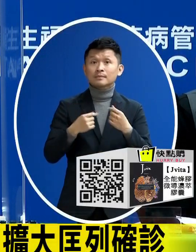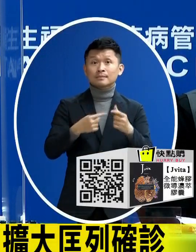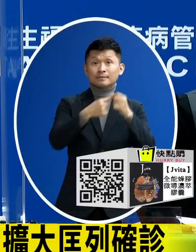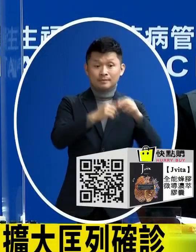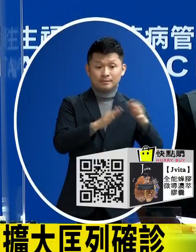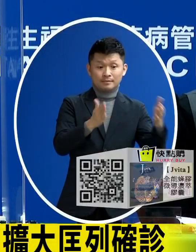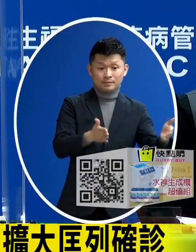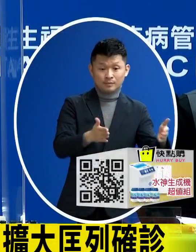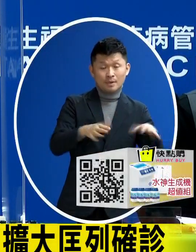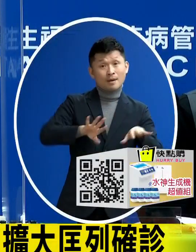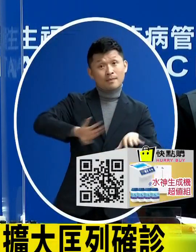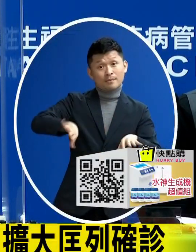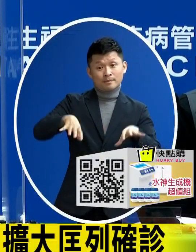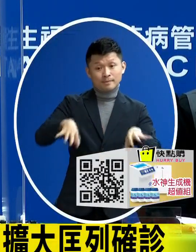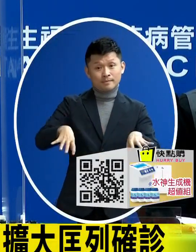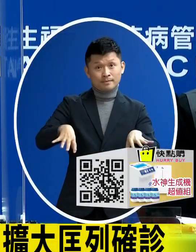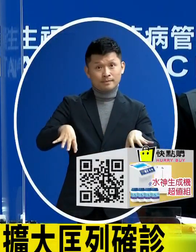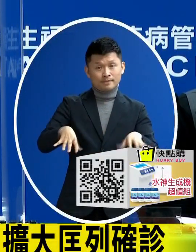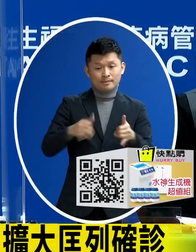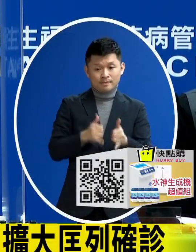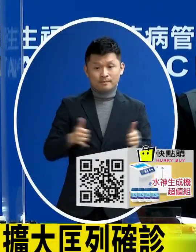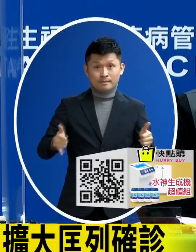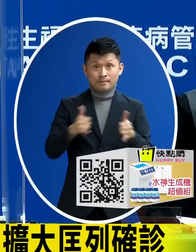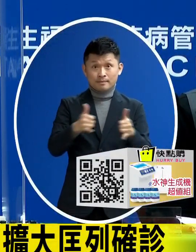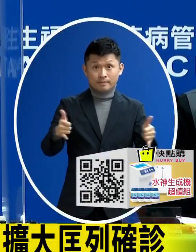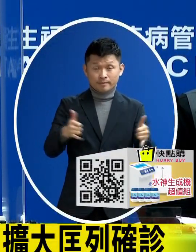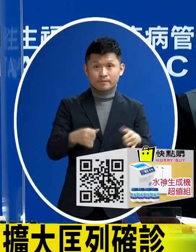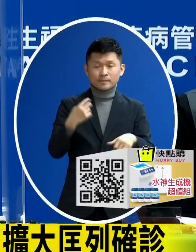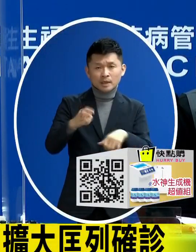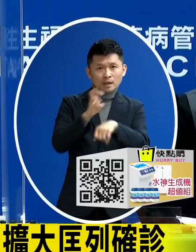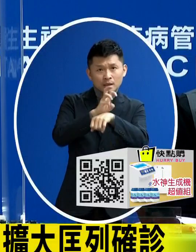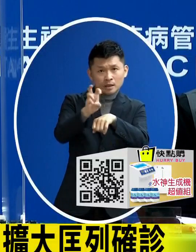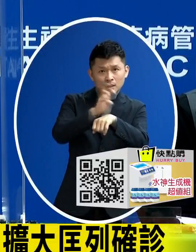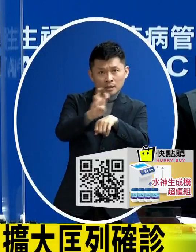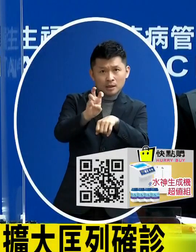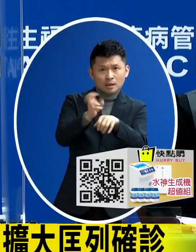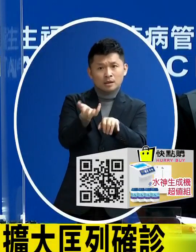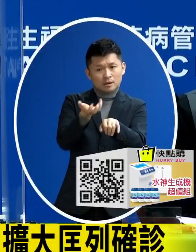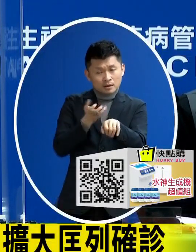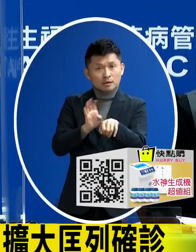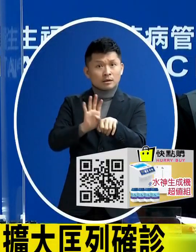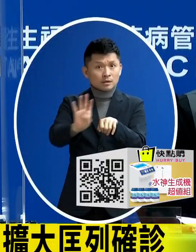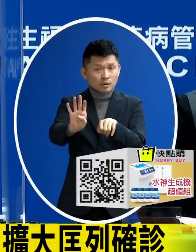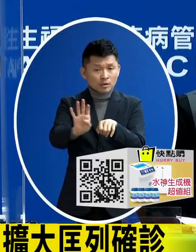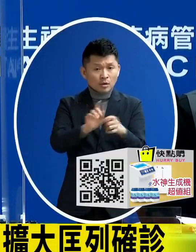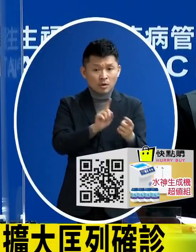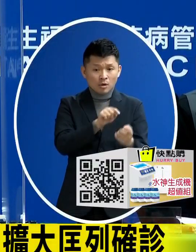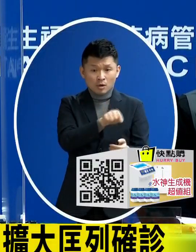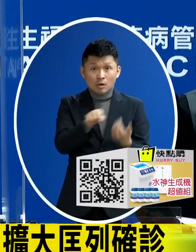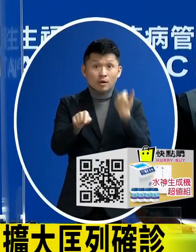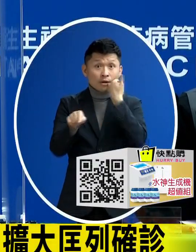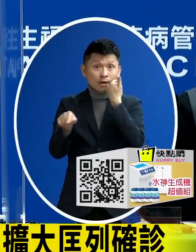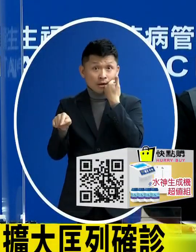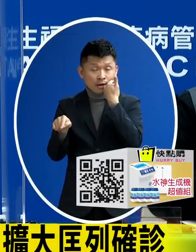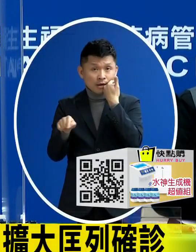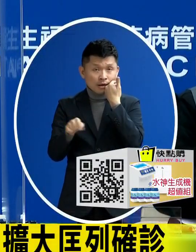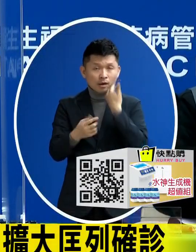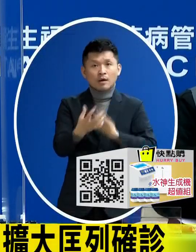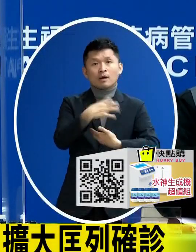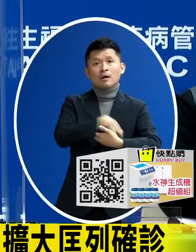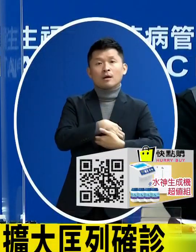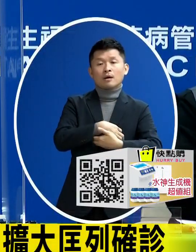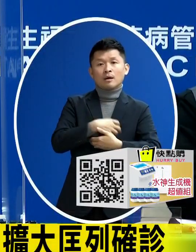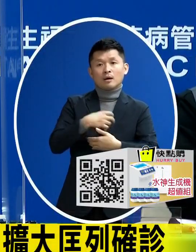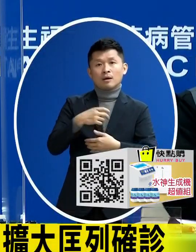邻桌的旁边的框，还有时间半个钟头往前框，那时候就好像有这两位